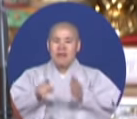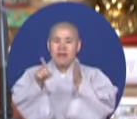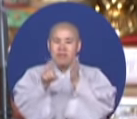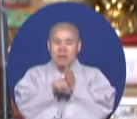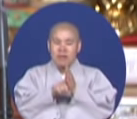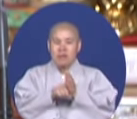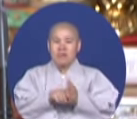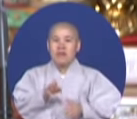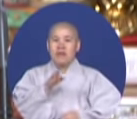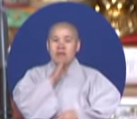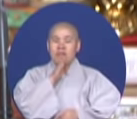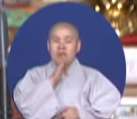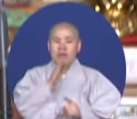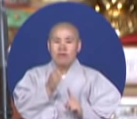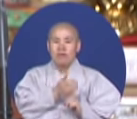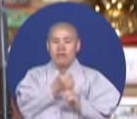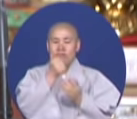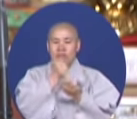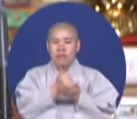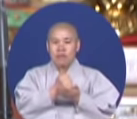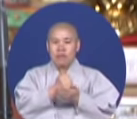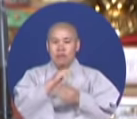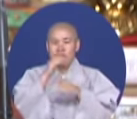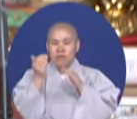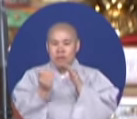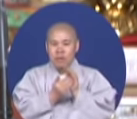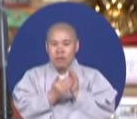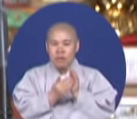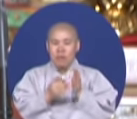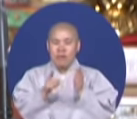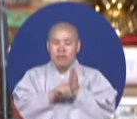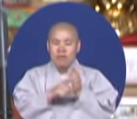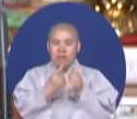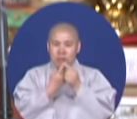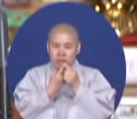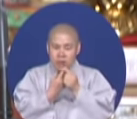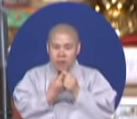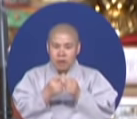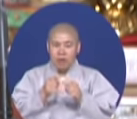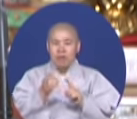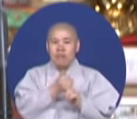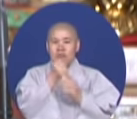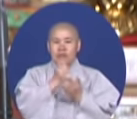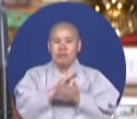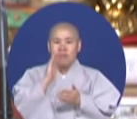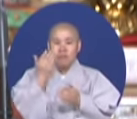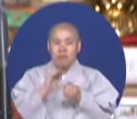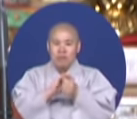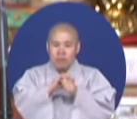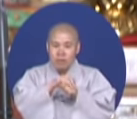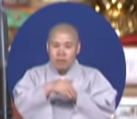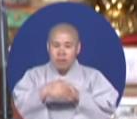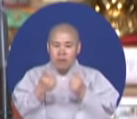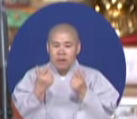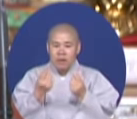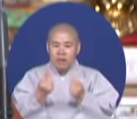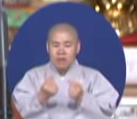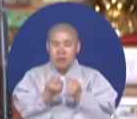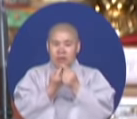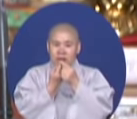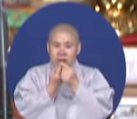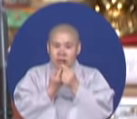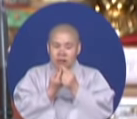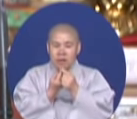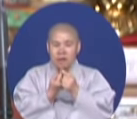신심이 바로 성불이다. 이게. 신심은 씨앗이고 성불은 열매란 말이에요. 그래서